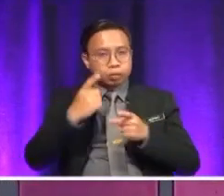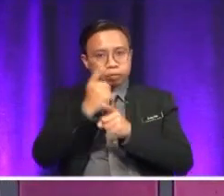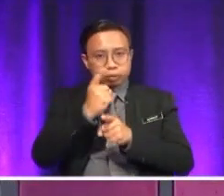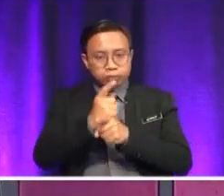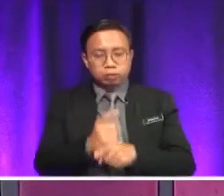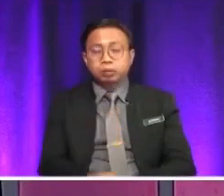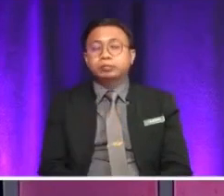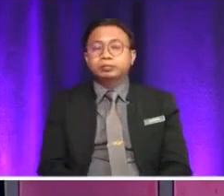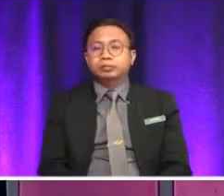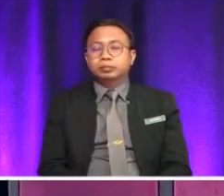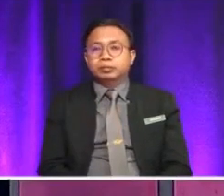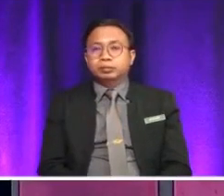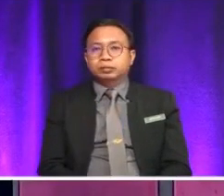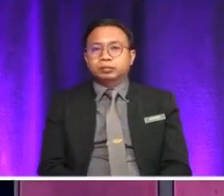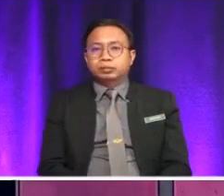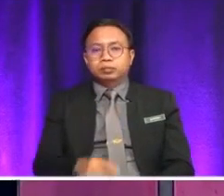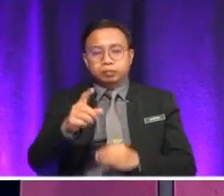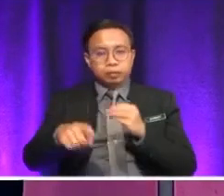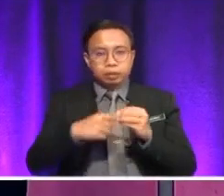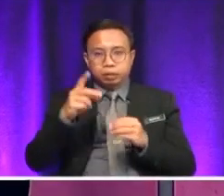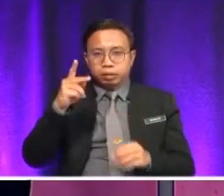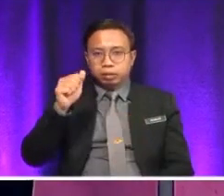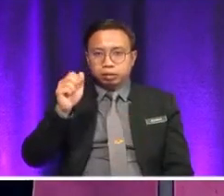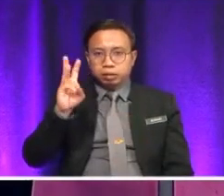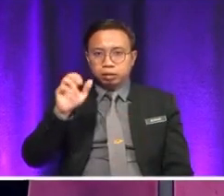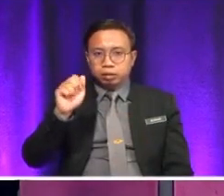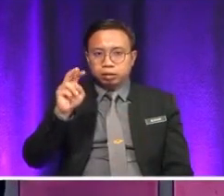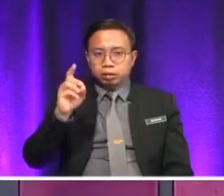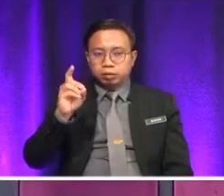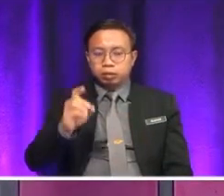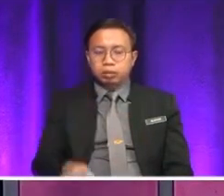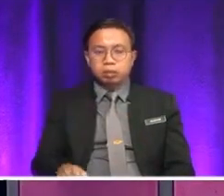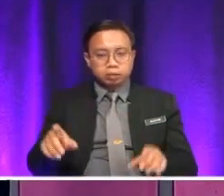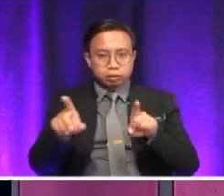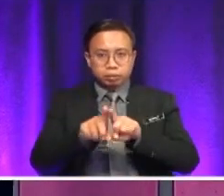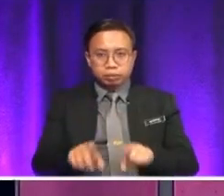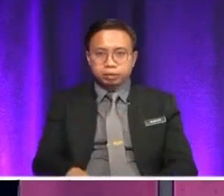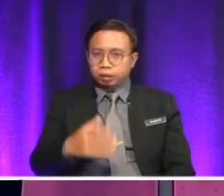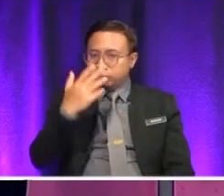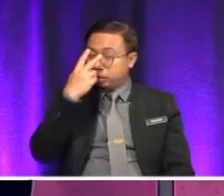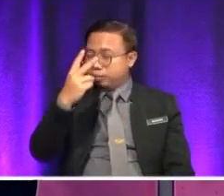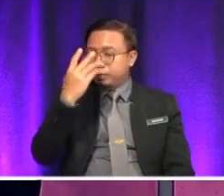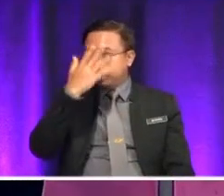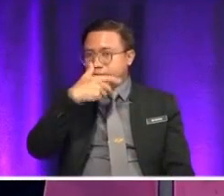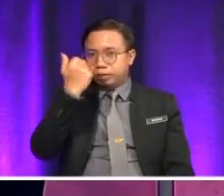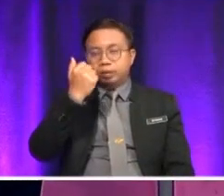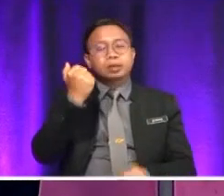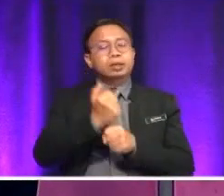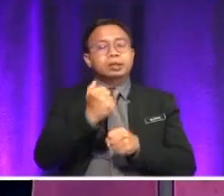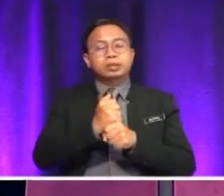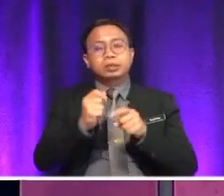punya bila berkawat tu kan sama kan? Tu nampak cantik kan? Maknanya dia